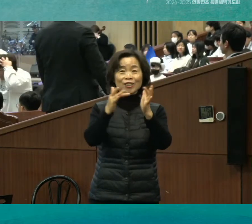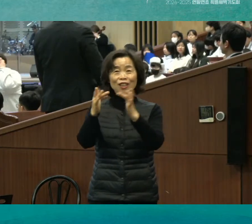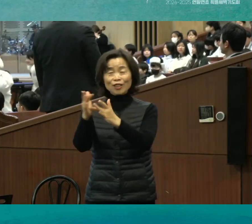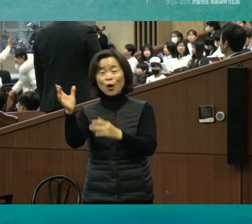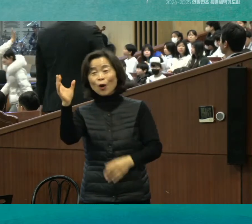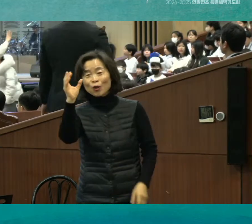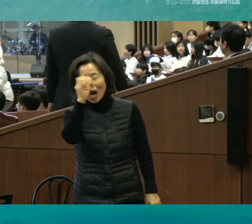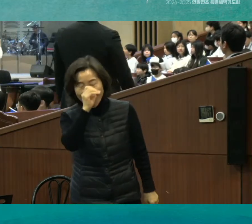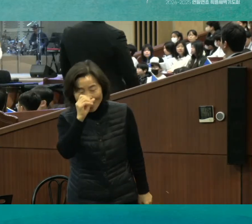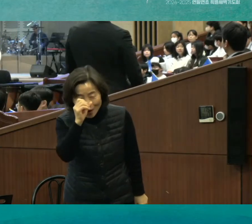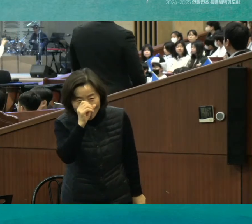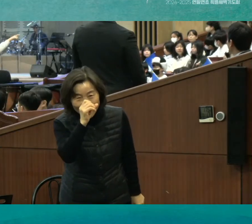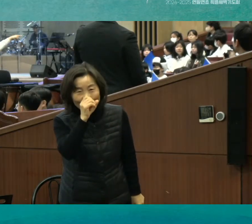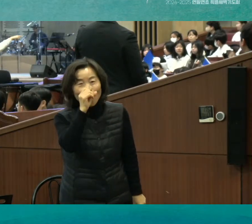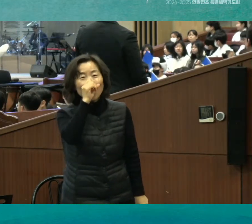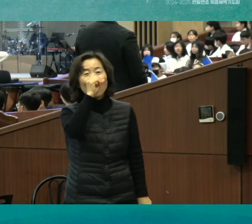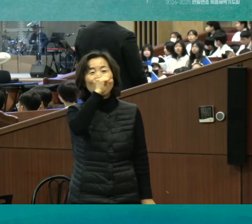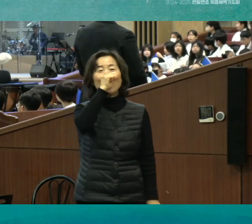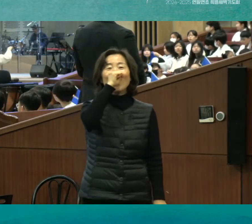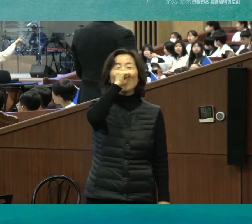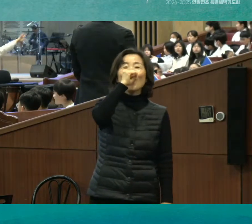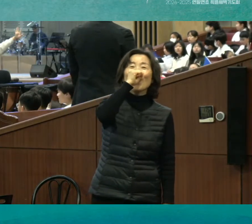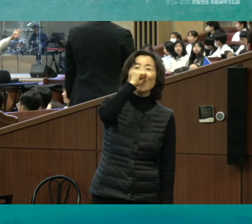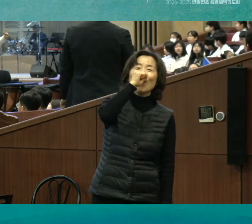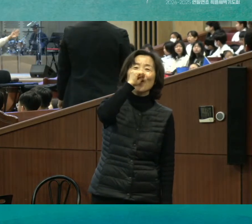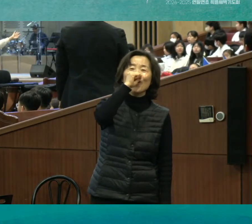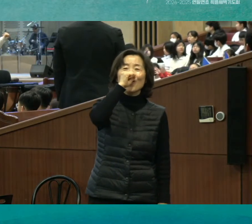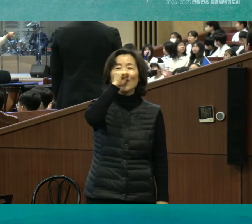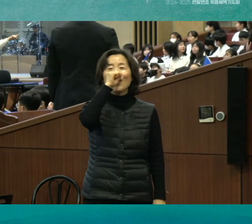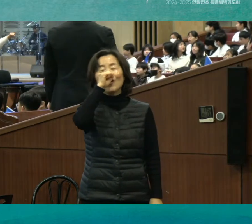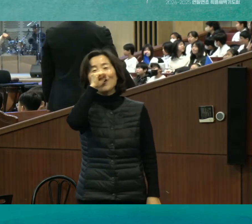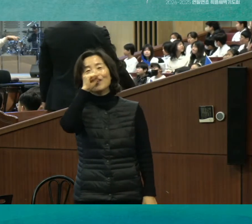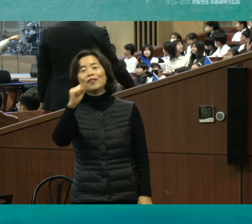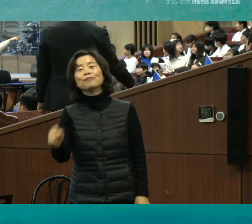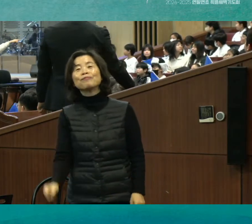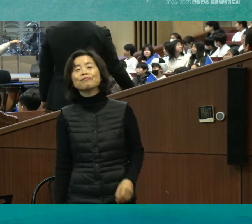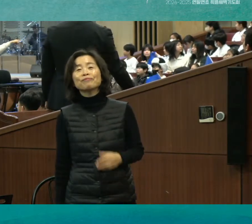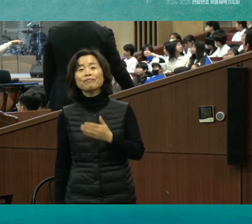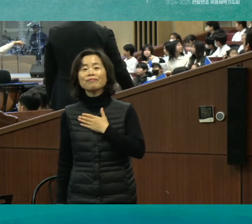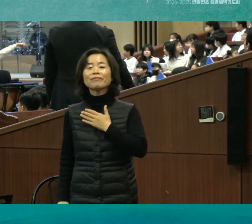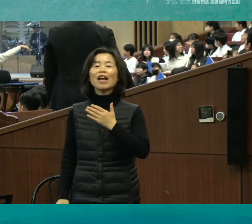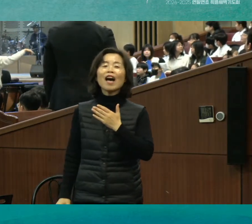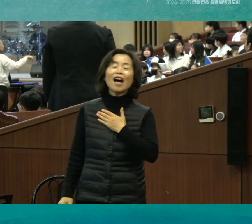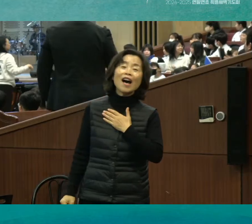예수가 좋다고 주를 사랑하는 마음으로 주님 앞에